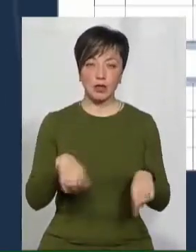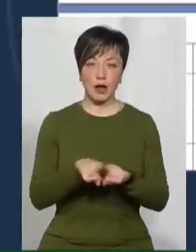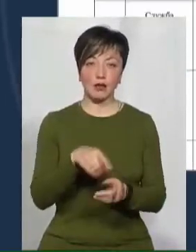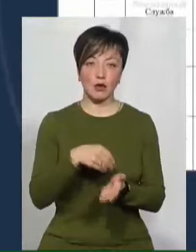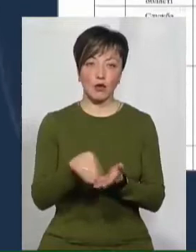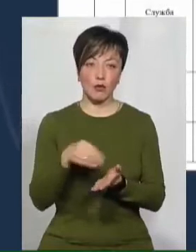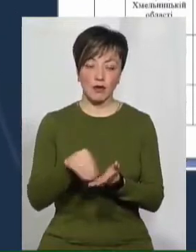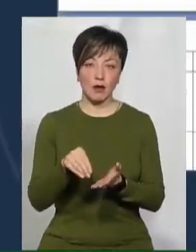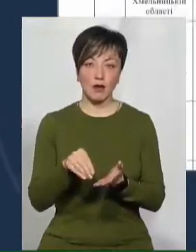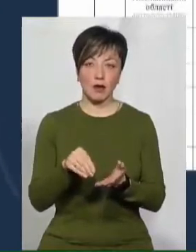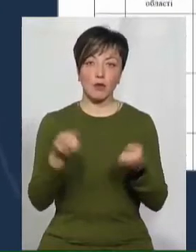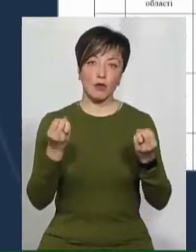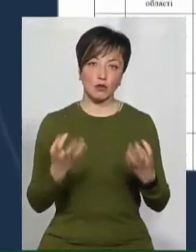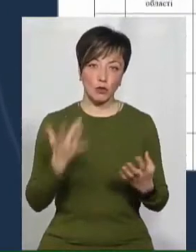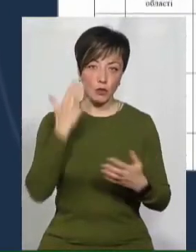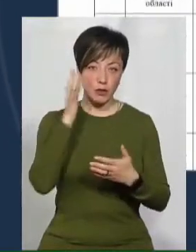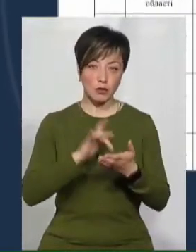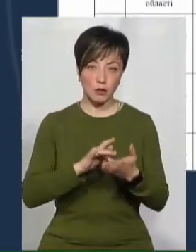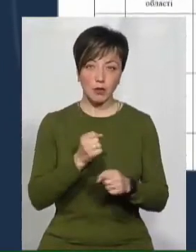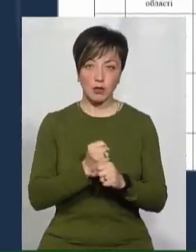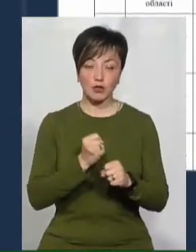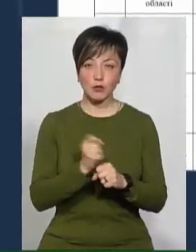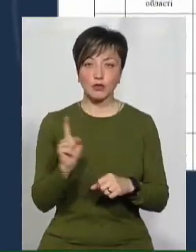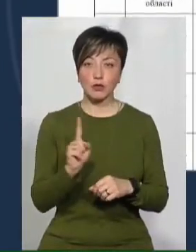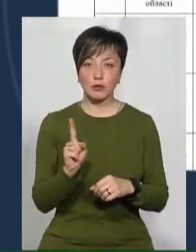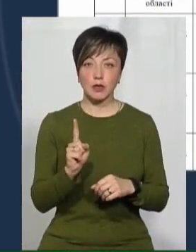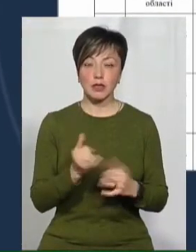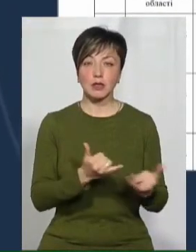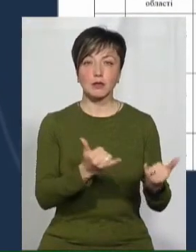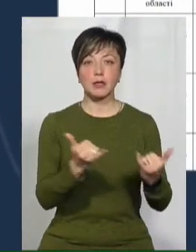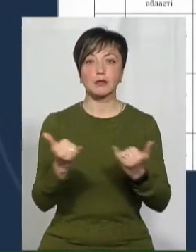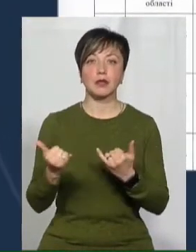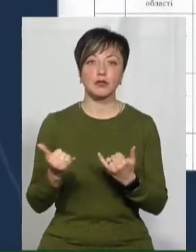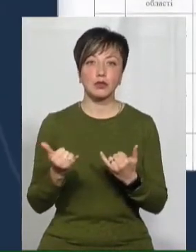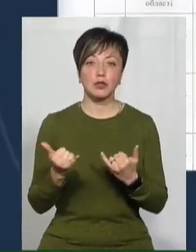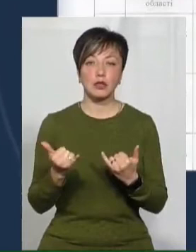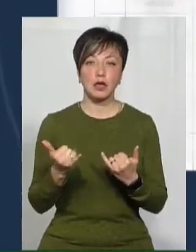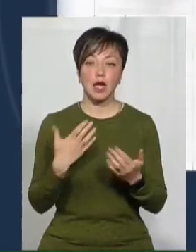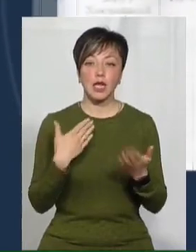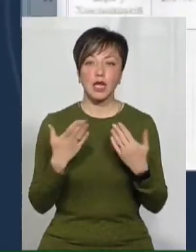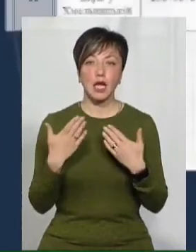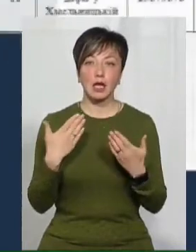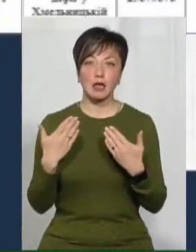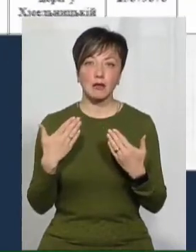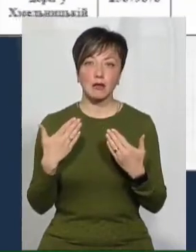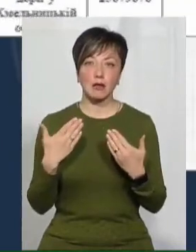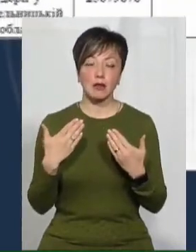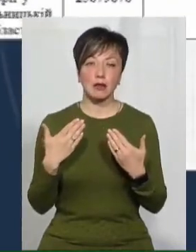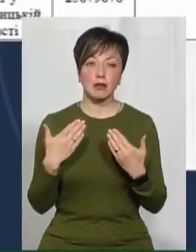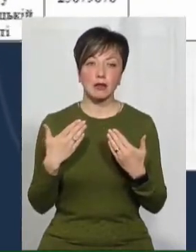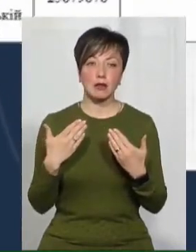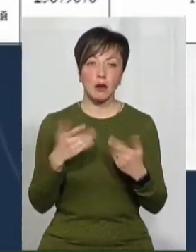закупівля, якби з одною простою метою. Да? Ми працюємо над тим, щоб забезпечити інтерактивний, скажімо